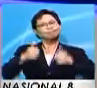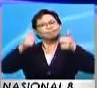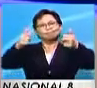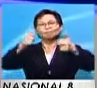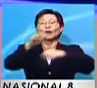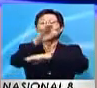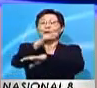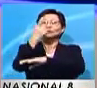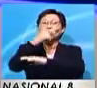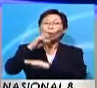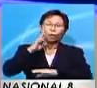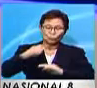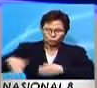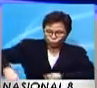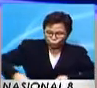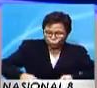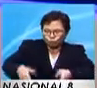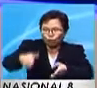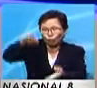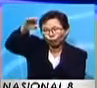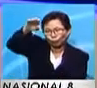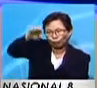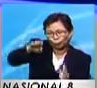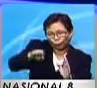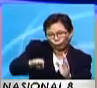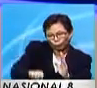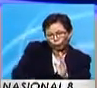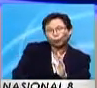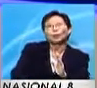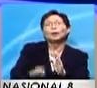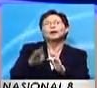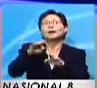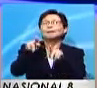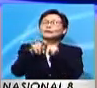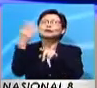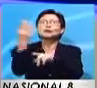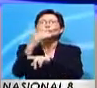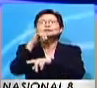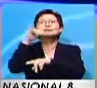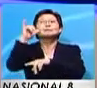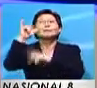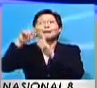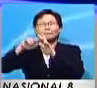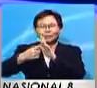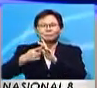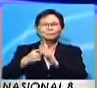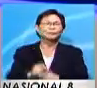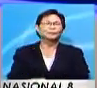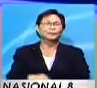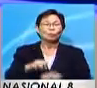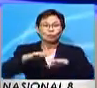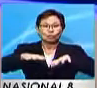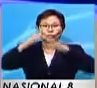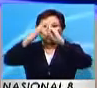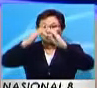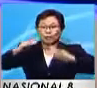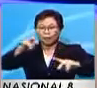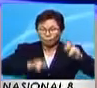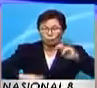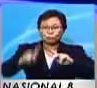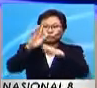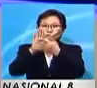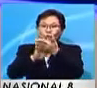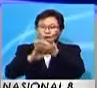paras air sungai Bukit Pinang surut ke paras normal sejak petang semalam dan dalam kejadian semalam selain rumah penduduk sekolah